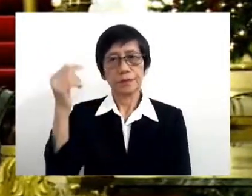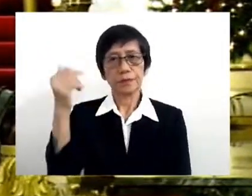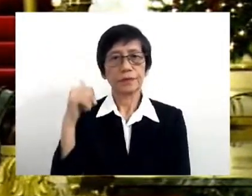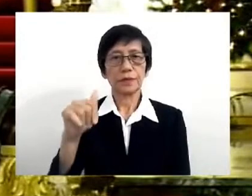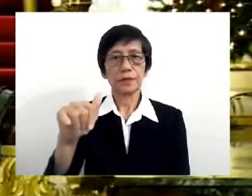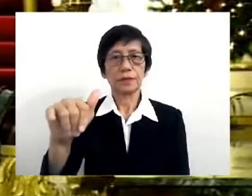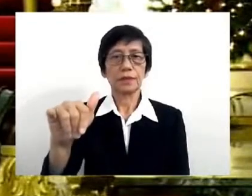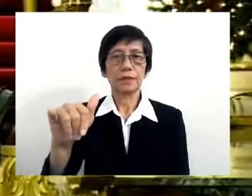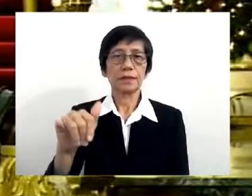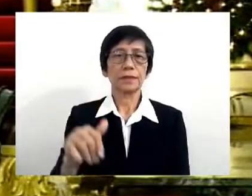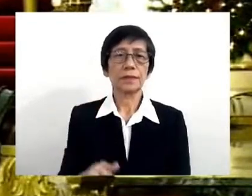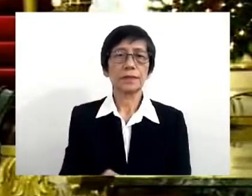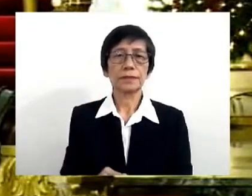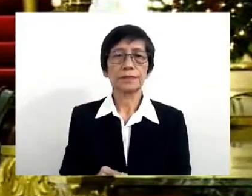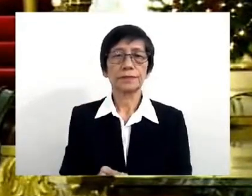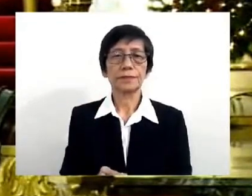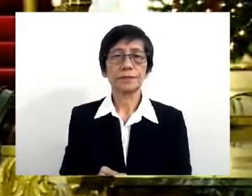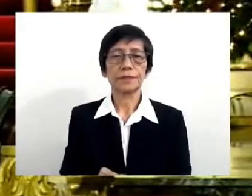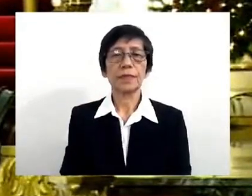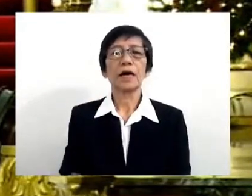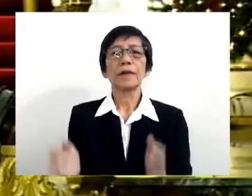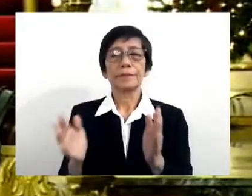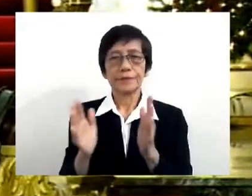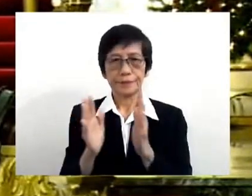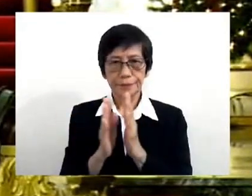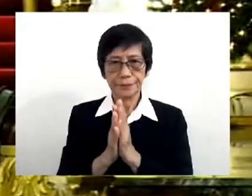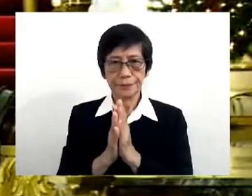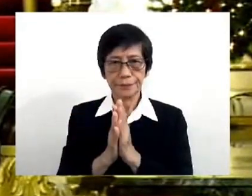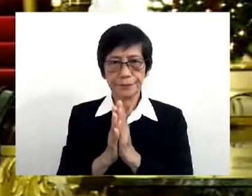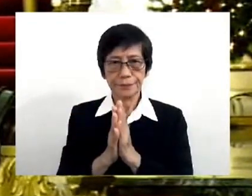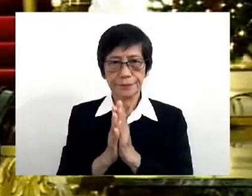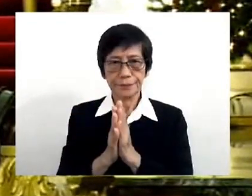magpasawalang hanggan. Amen.